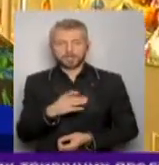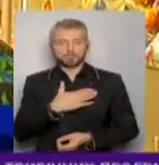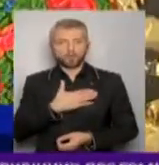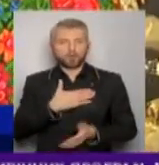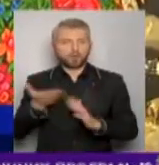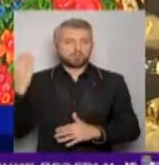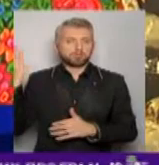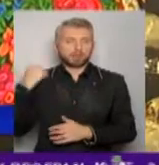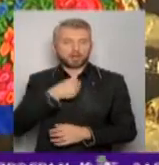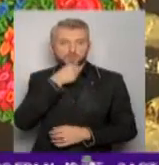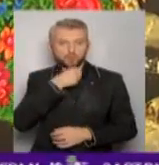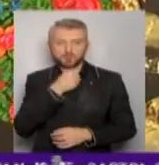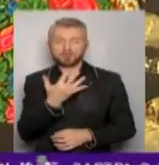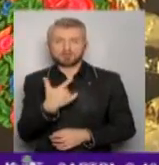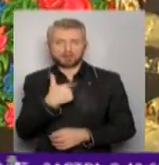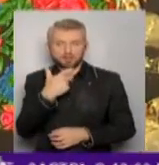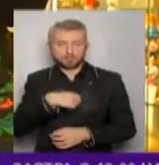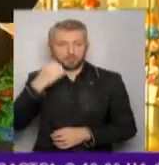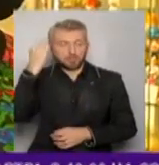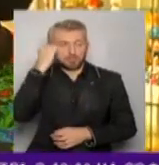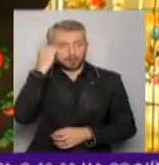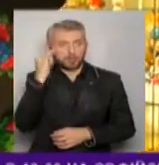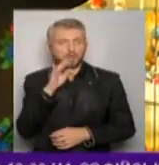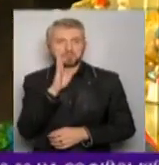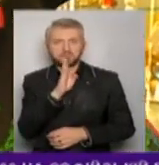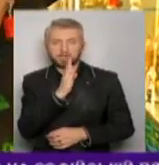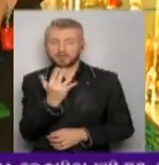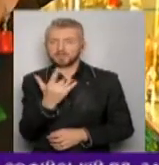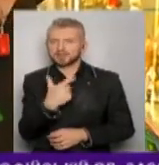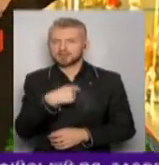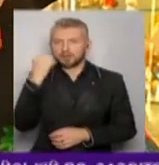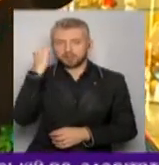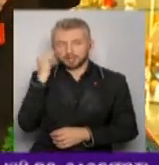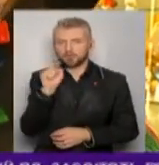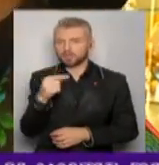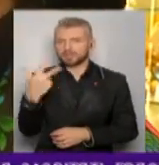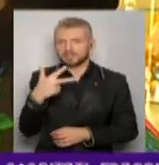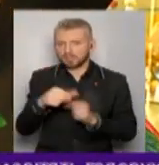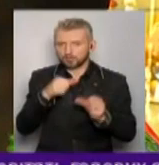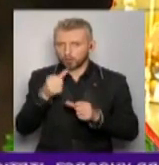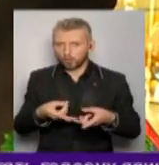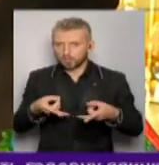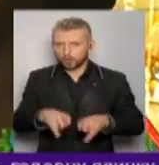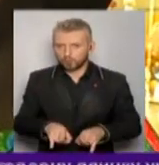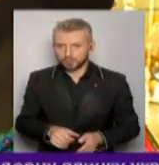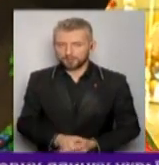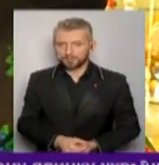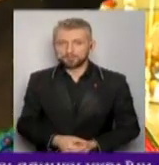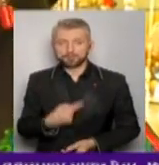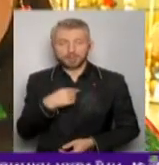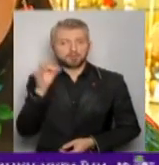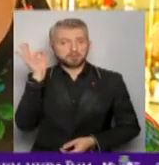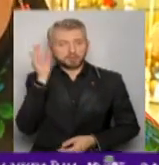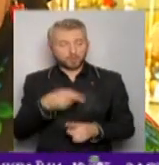прадідуся, мабуть. Скільки я себе пам'ятаю, і мати, скільки себе пам'ятає, вона 30-го року народження, Я пам'ятаю